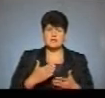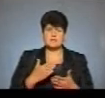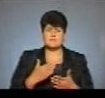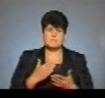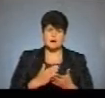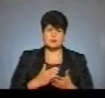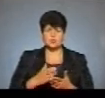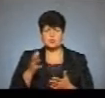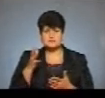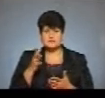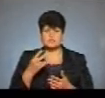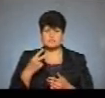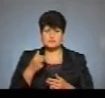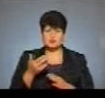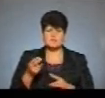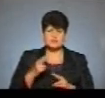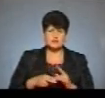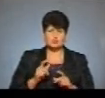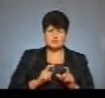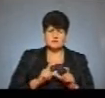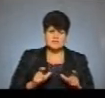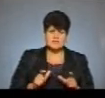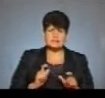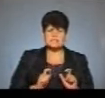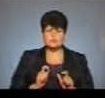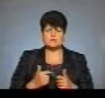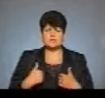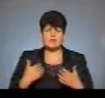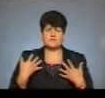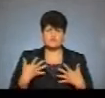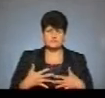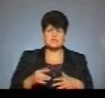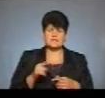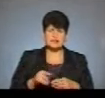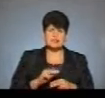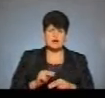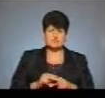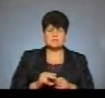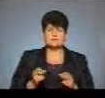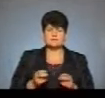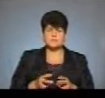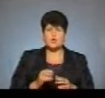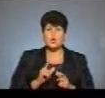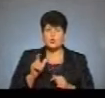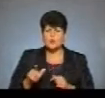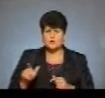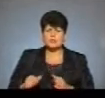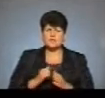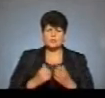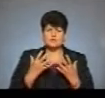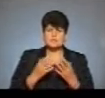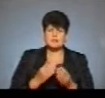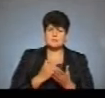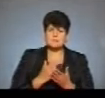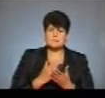там 20 років назад закінчив університет чи інститут, і я вже такий навчений фахівець. Людина кожен день повинна